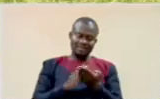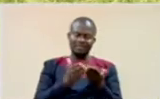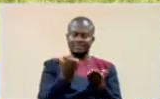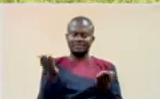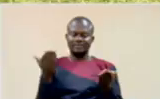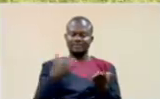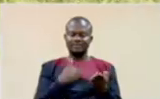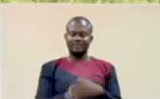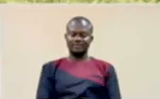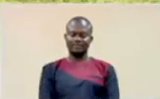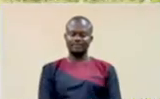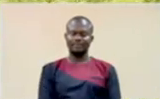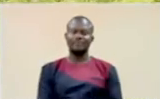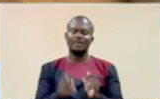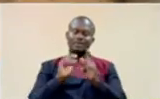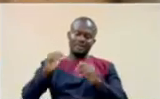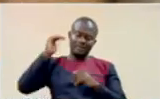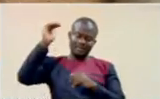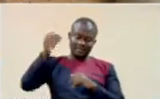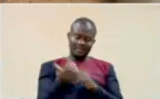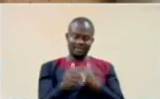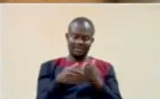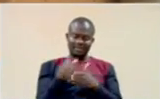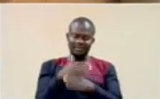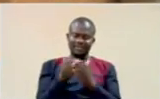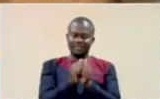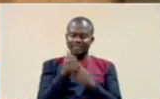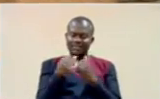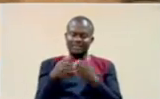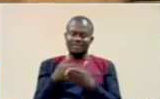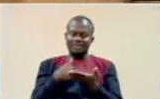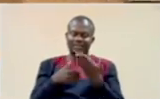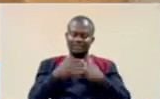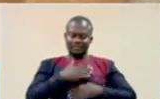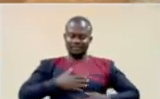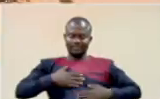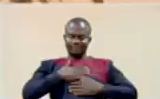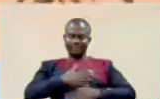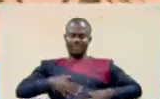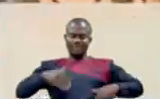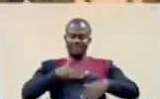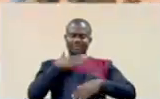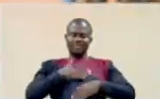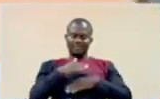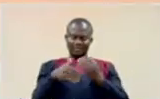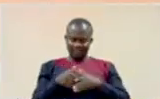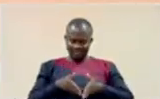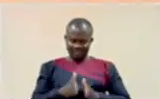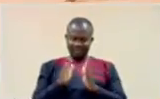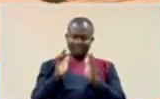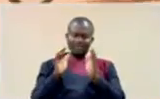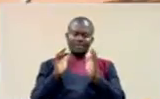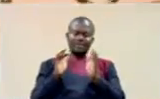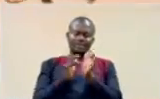yabo. Abo bakuze bavuga ko nk'abana basangiraga na bagenzi babo bafitanye urugwiro ku buryo bishimiraga ivuka ry'umwana Yezu.